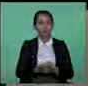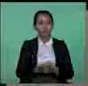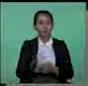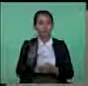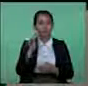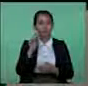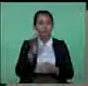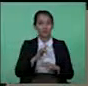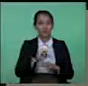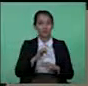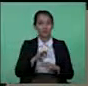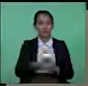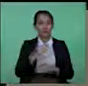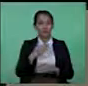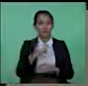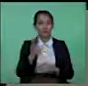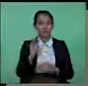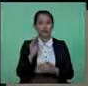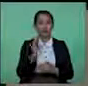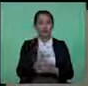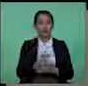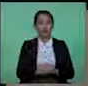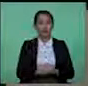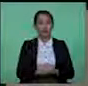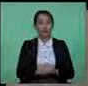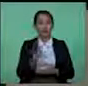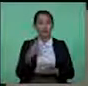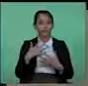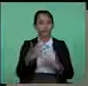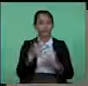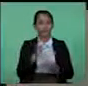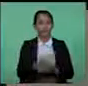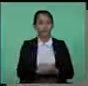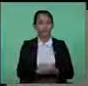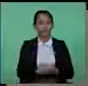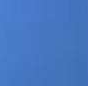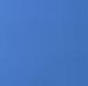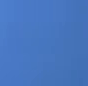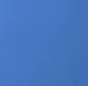darsimizga yakun yasab, sizlar bilan xayrlashamiz. Xayr, salomat bo'ling.